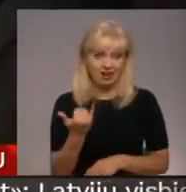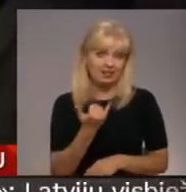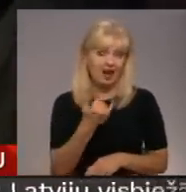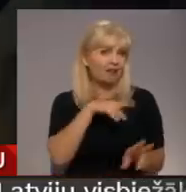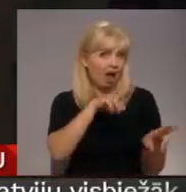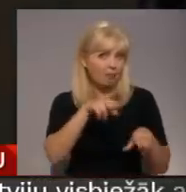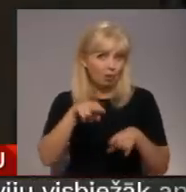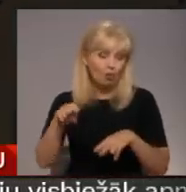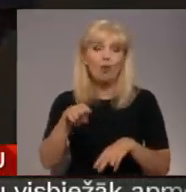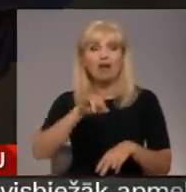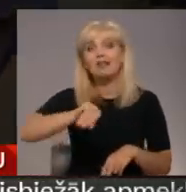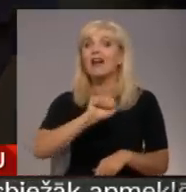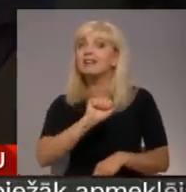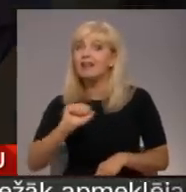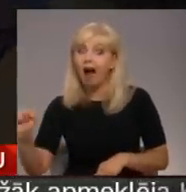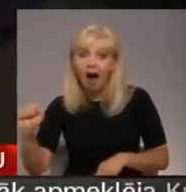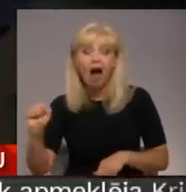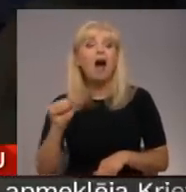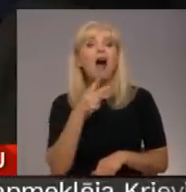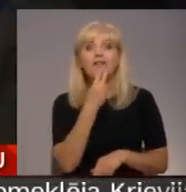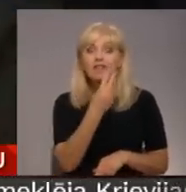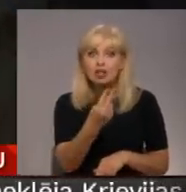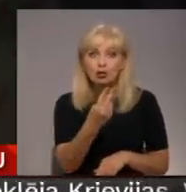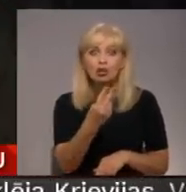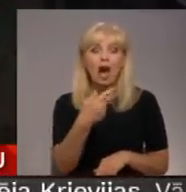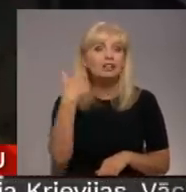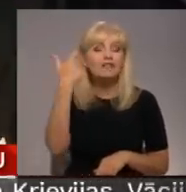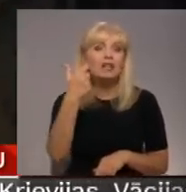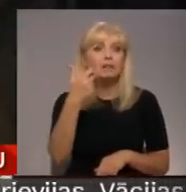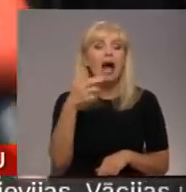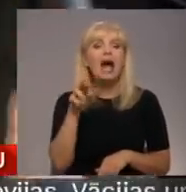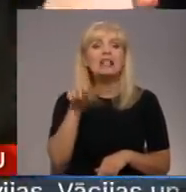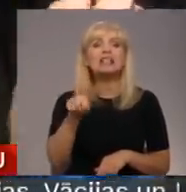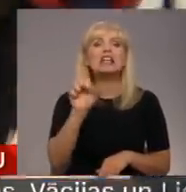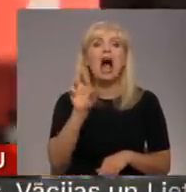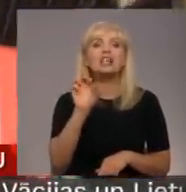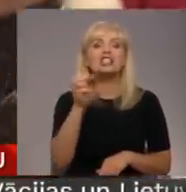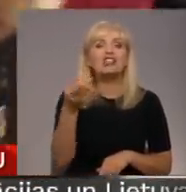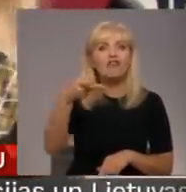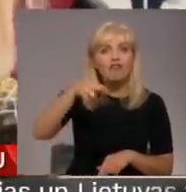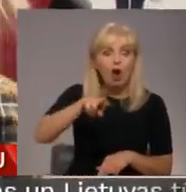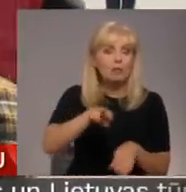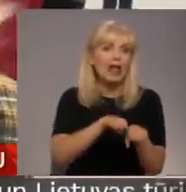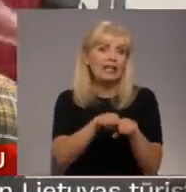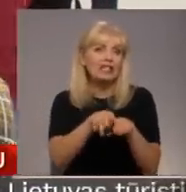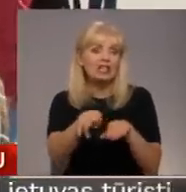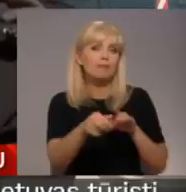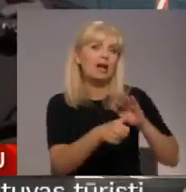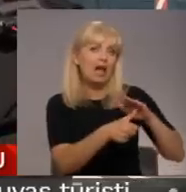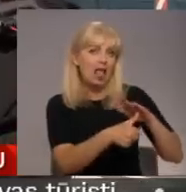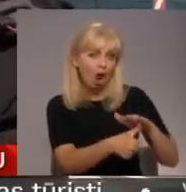Interesanti! Jā, ļoti. Viņš skatās filmu Transformeri, un viens no Transformeriem ļoti līdzinās šim